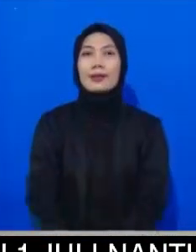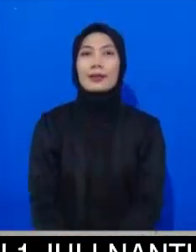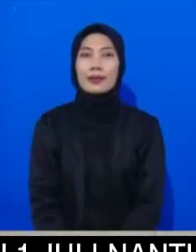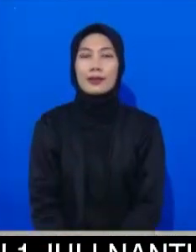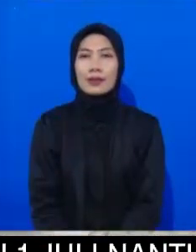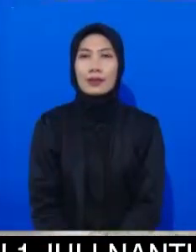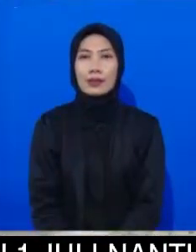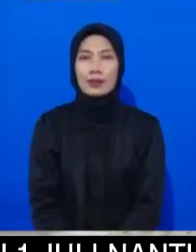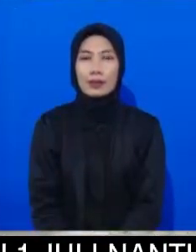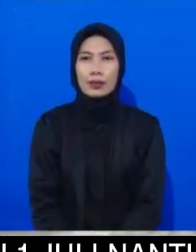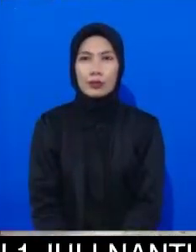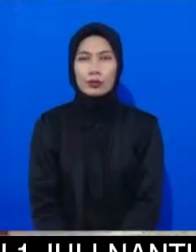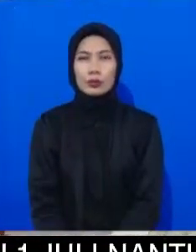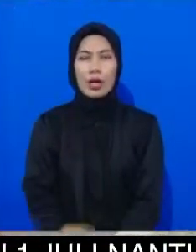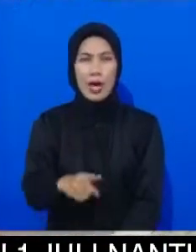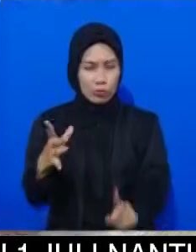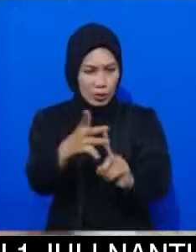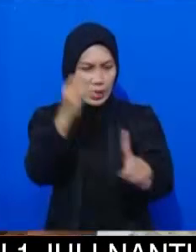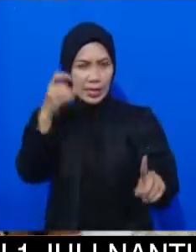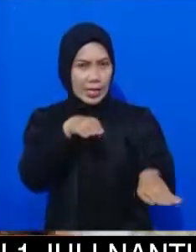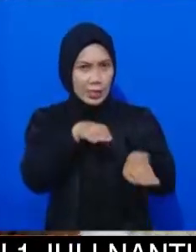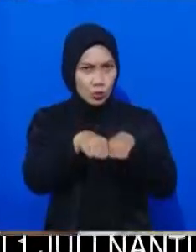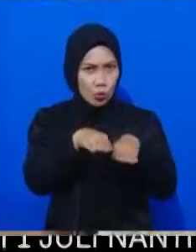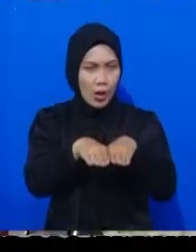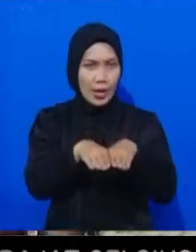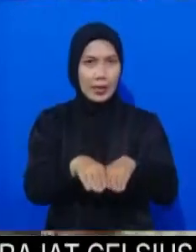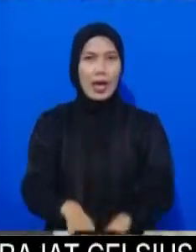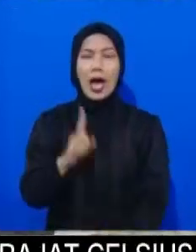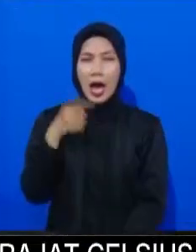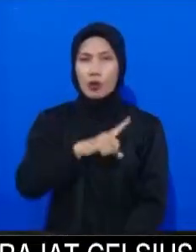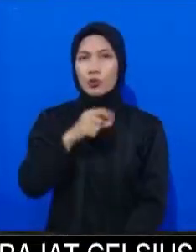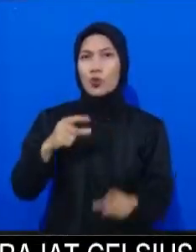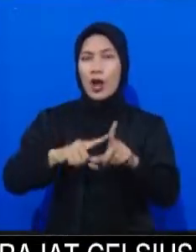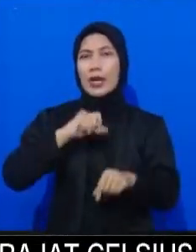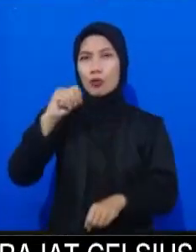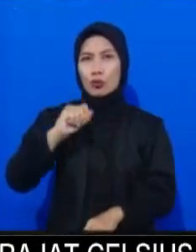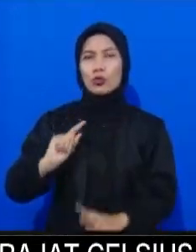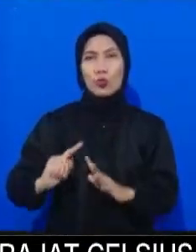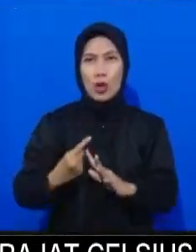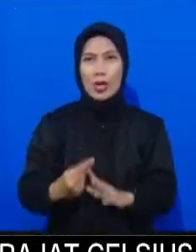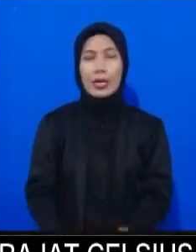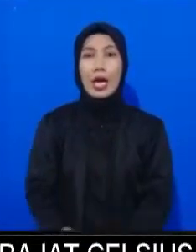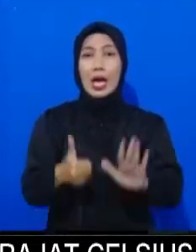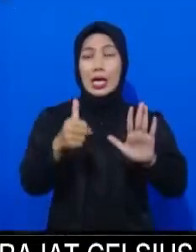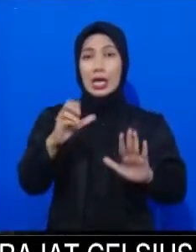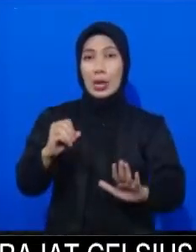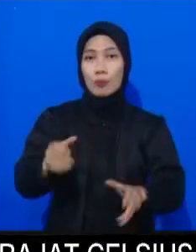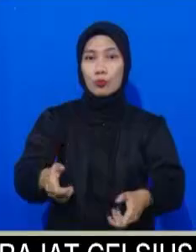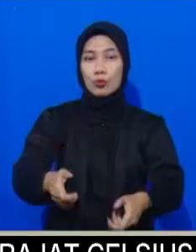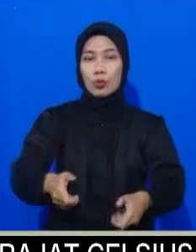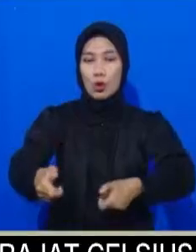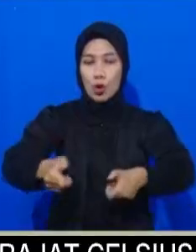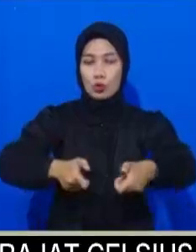target operasional tidak akan melenceng atau melebihi Agustus. Saat ini, 60 masinis mengikuti pelatihan di Madiun